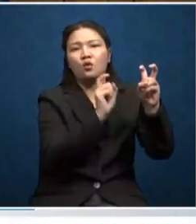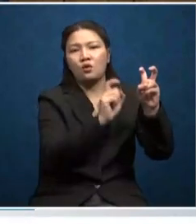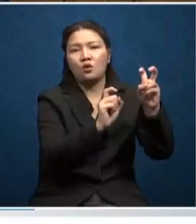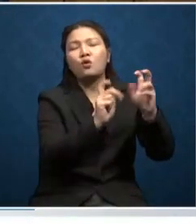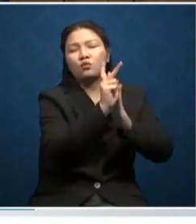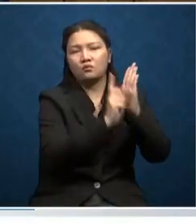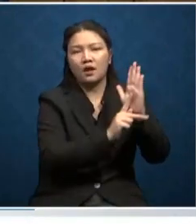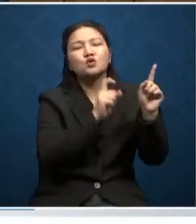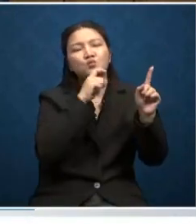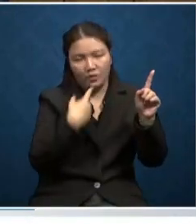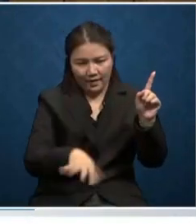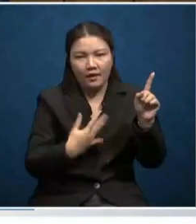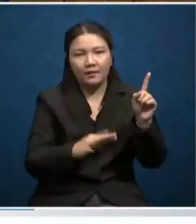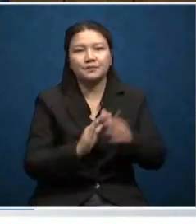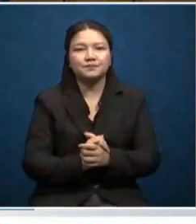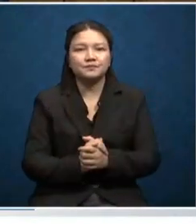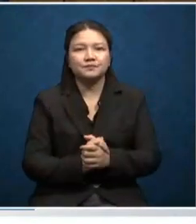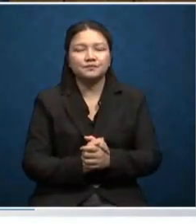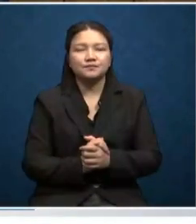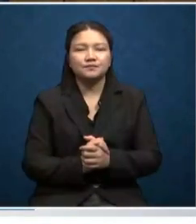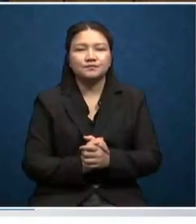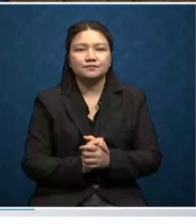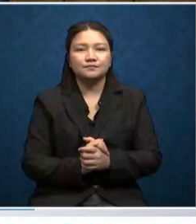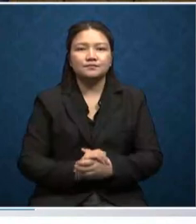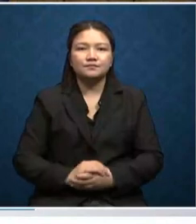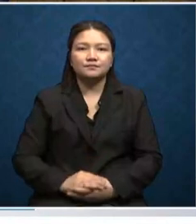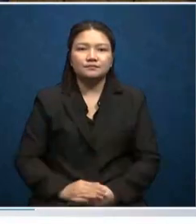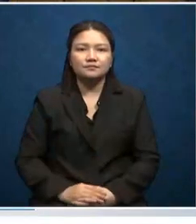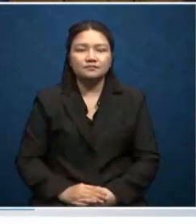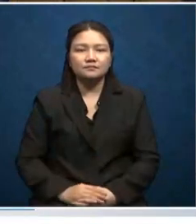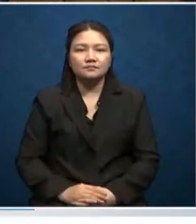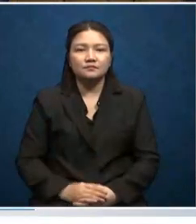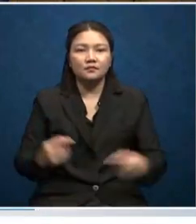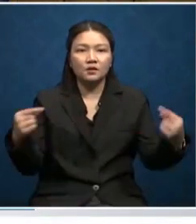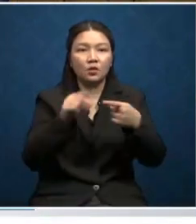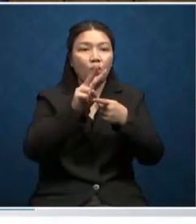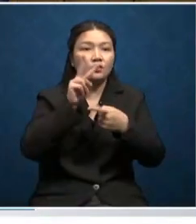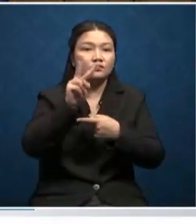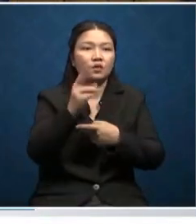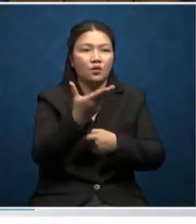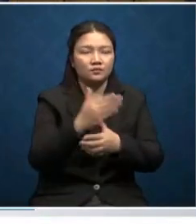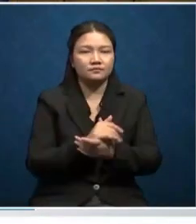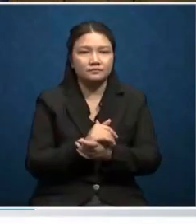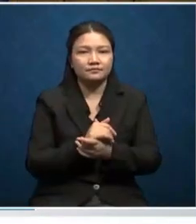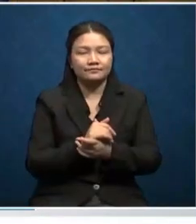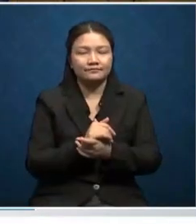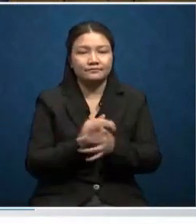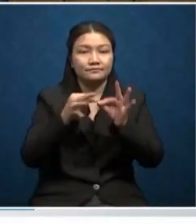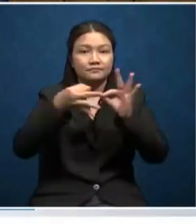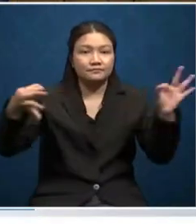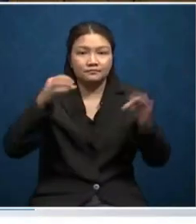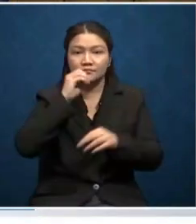ตรงครับในข้อ 2สั้นๆในข้อ 2บอก